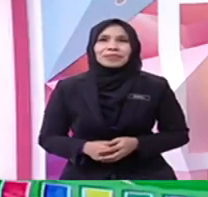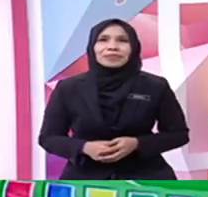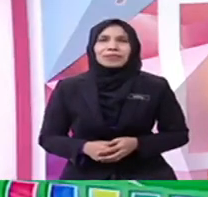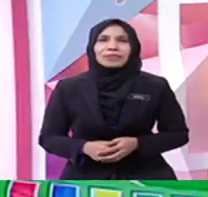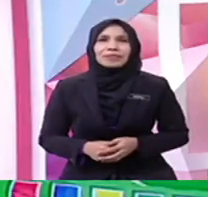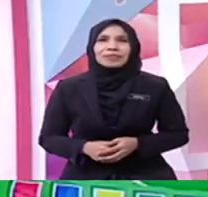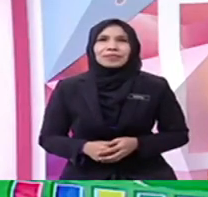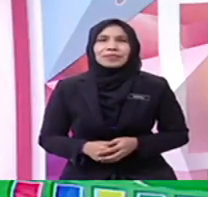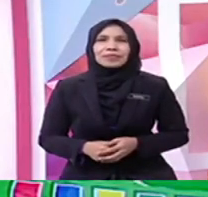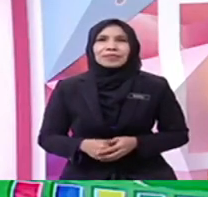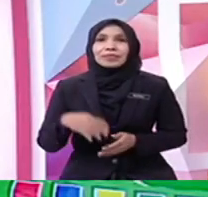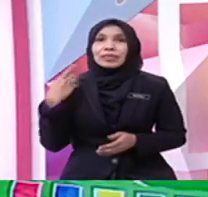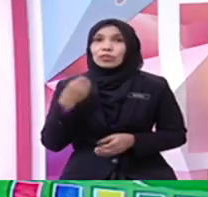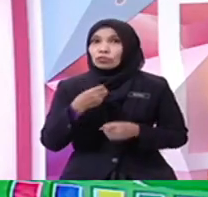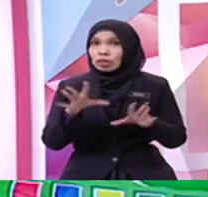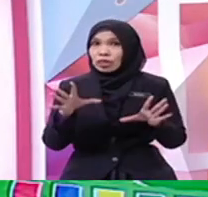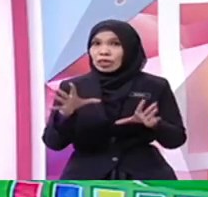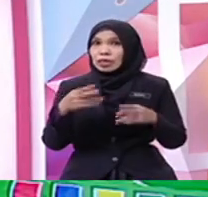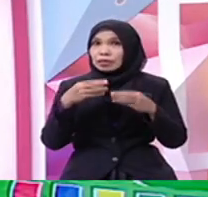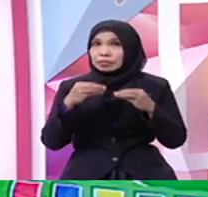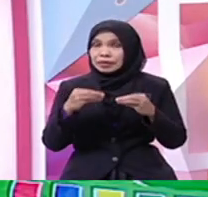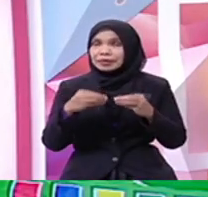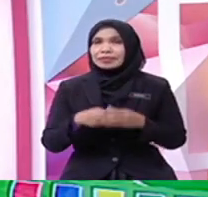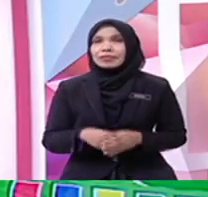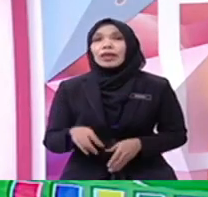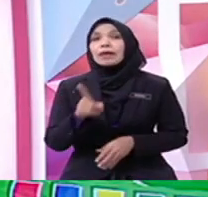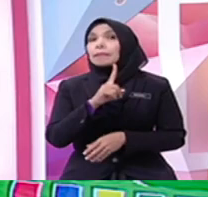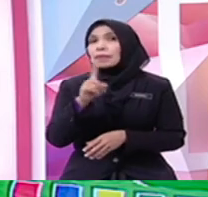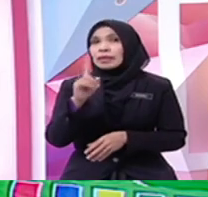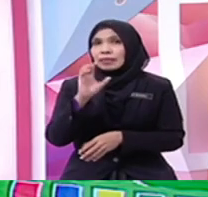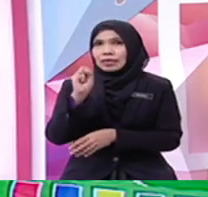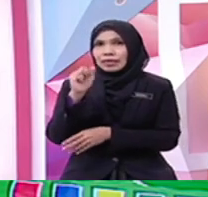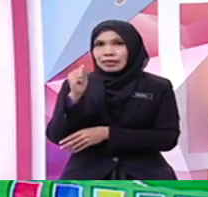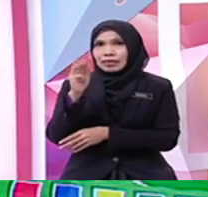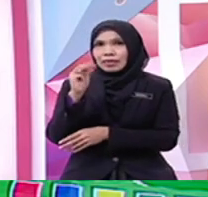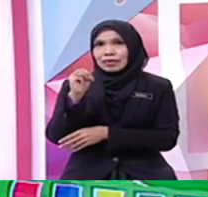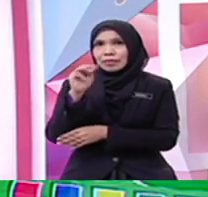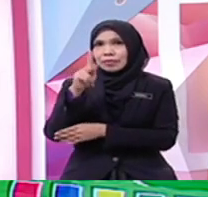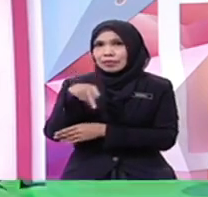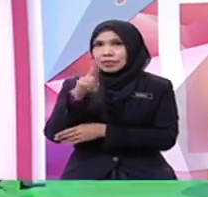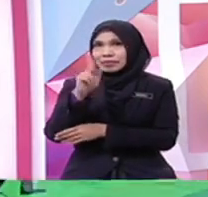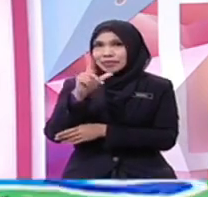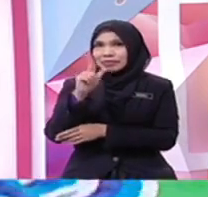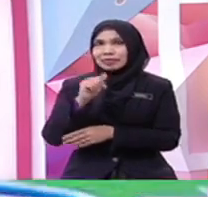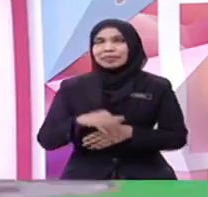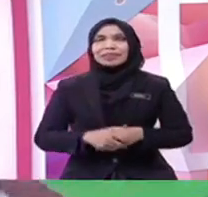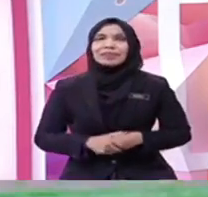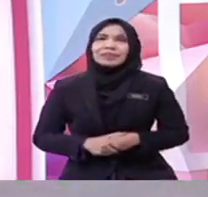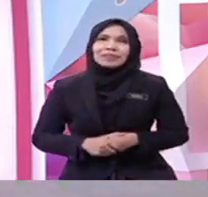dah habis semuanya sampul-sampul Diego aja di situ eh iya betul